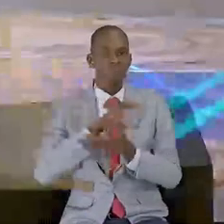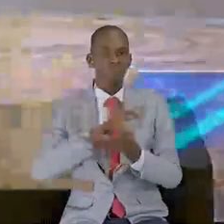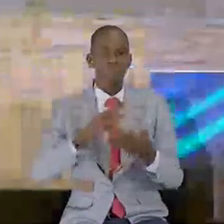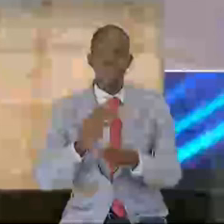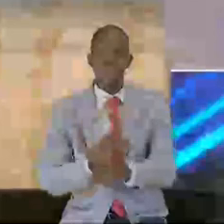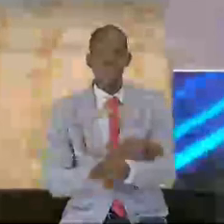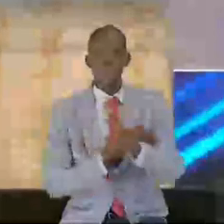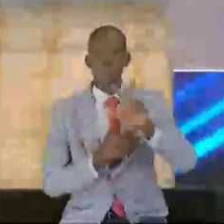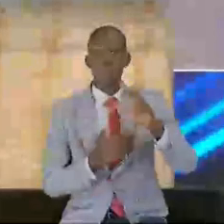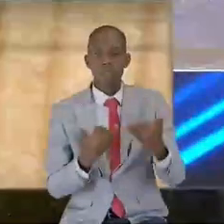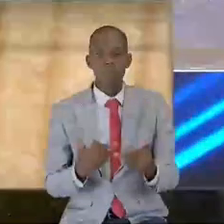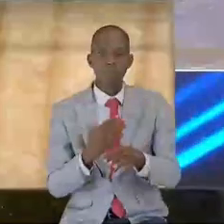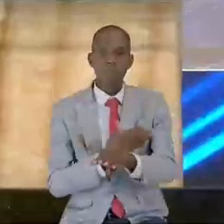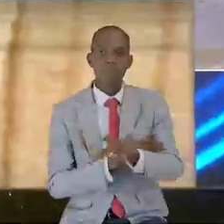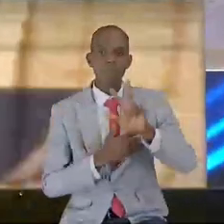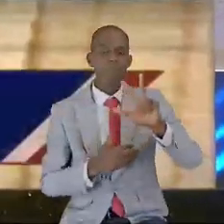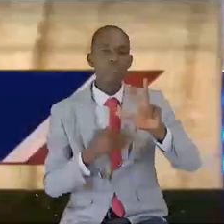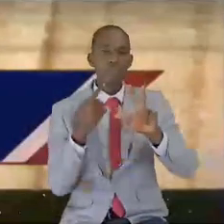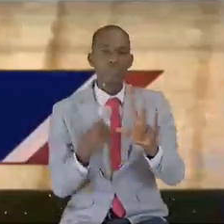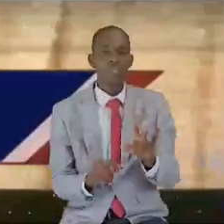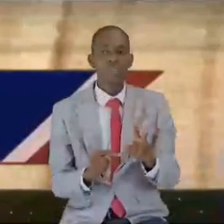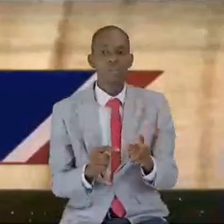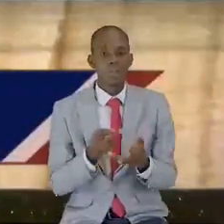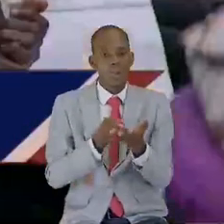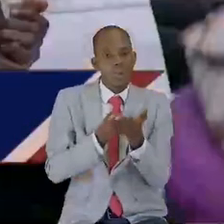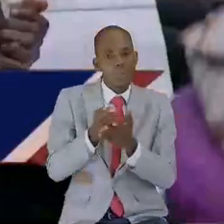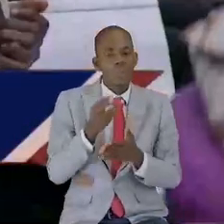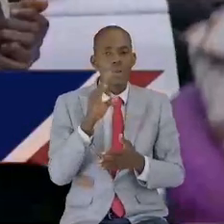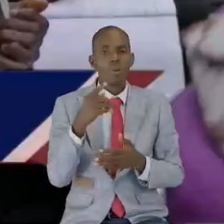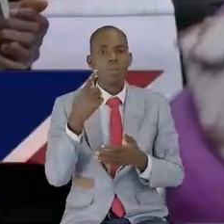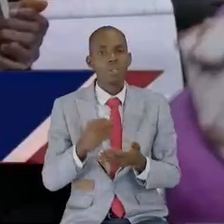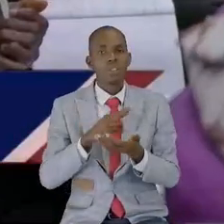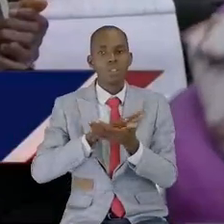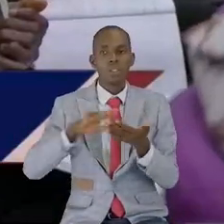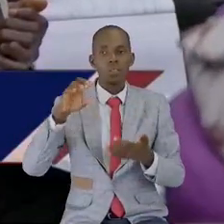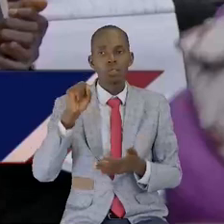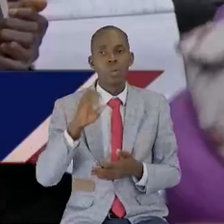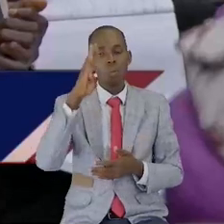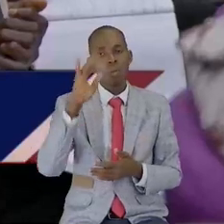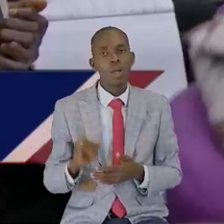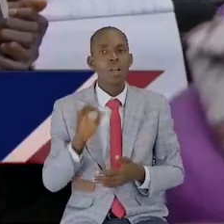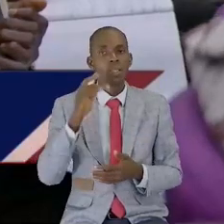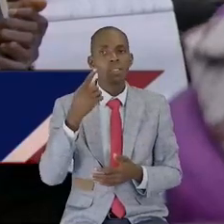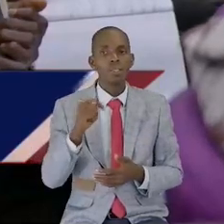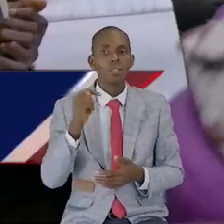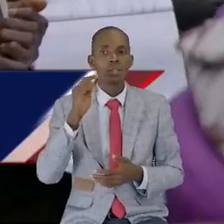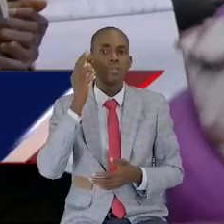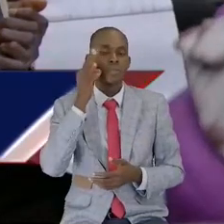Troisième élément, l'honnêteté du juste par le fruit de